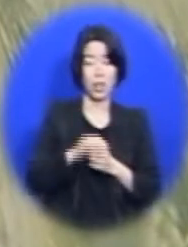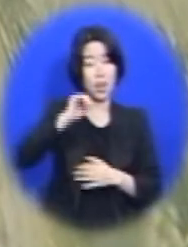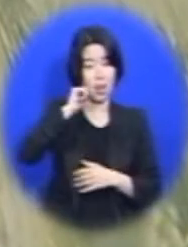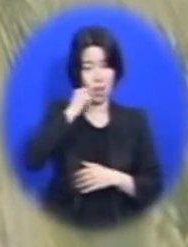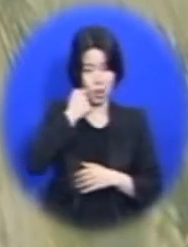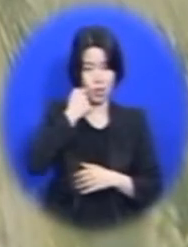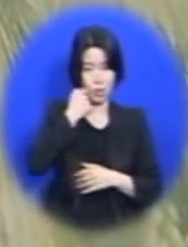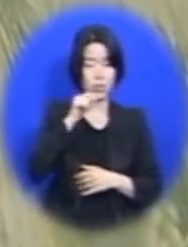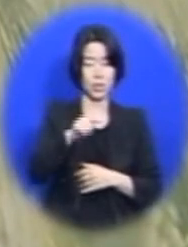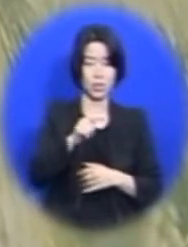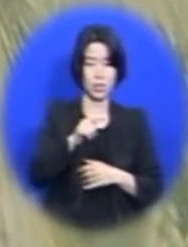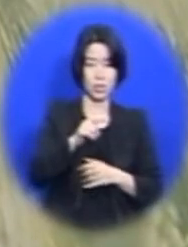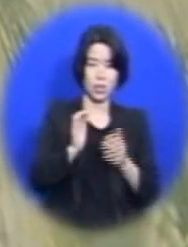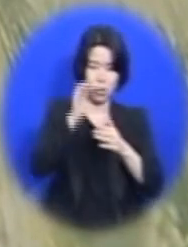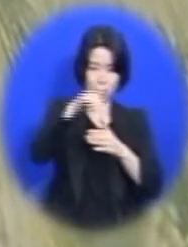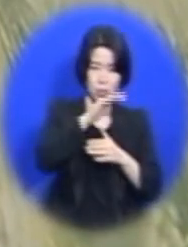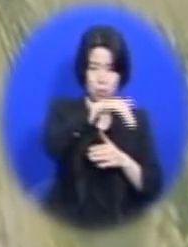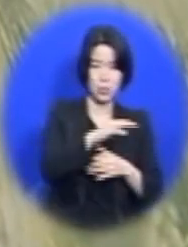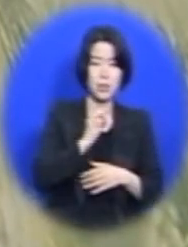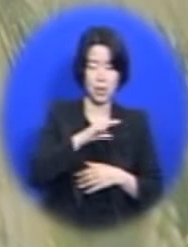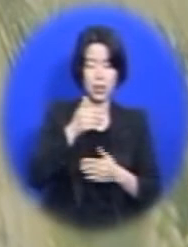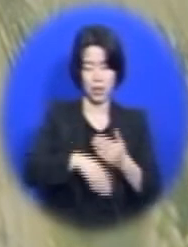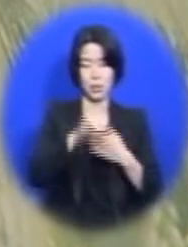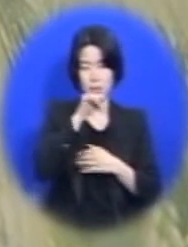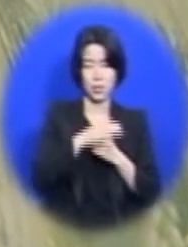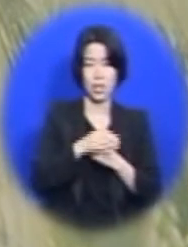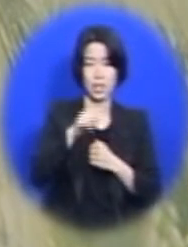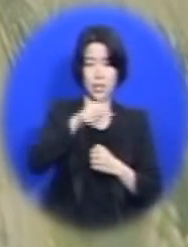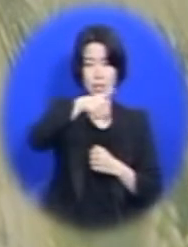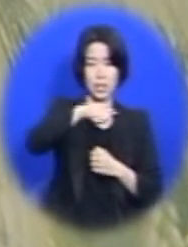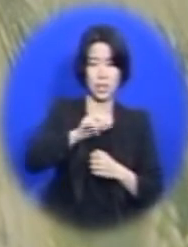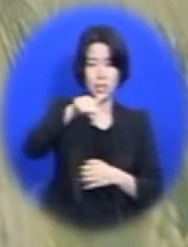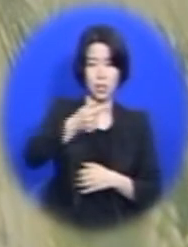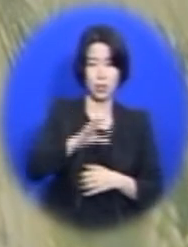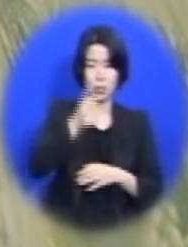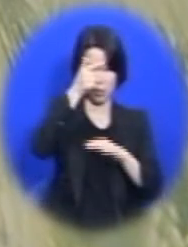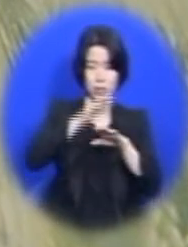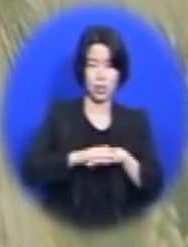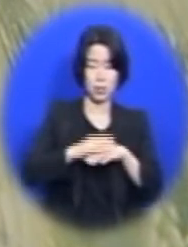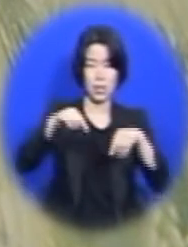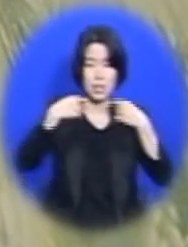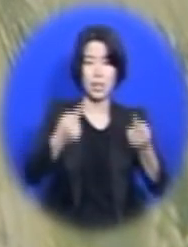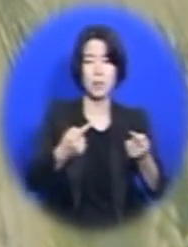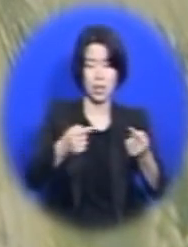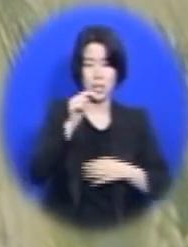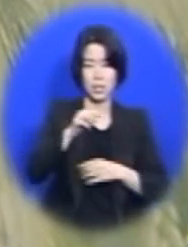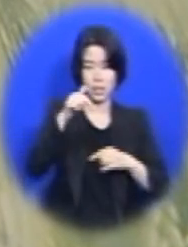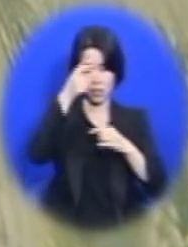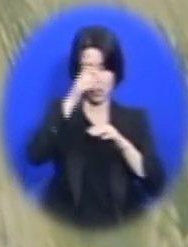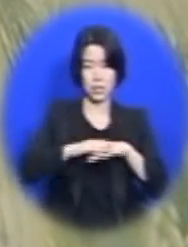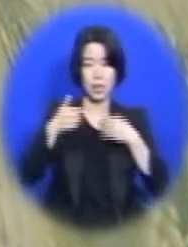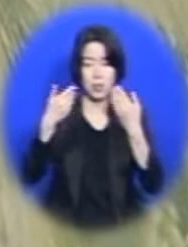어려운 이제 고비만 남아있습니다. 그 기공예배에 참여한 분들, 그 예배도 하나님께